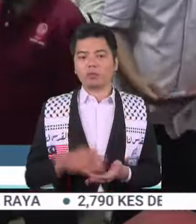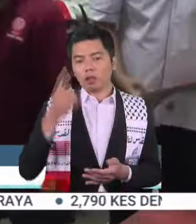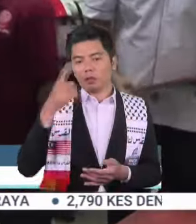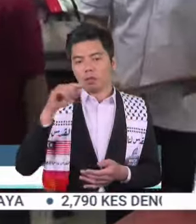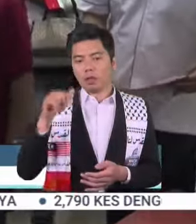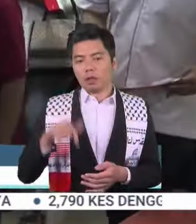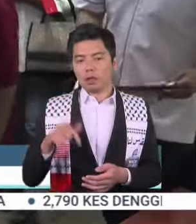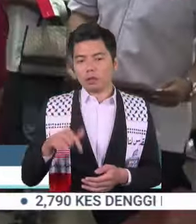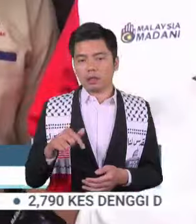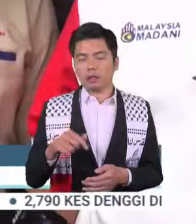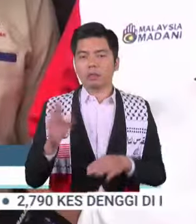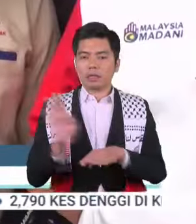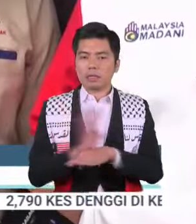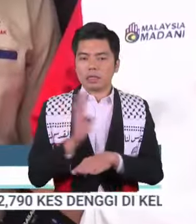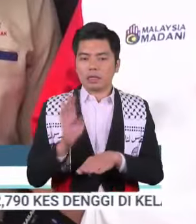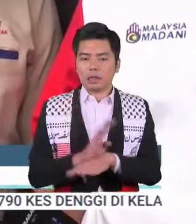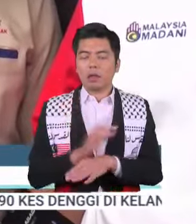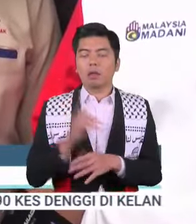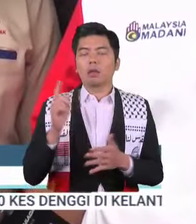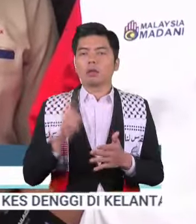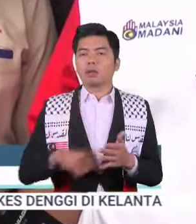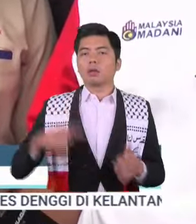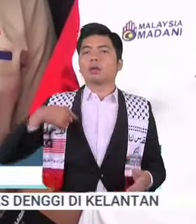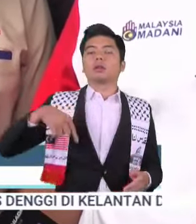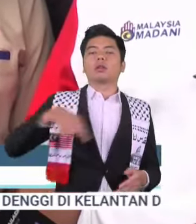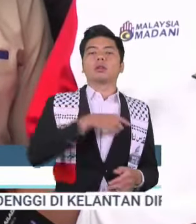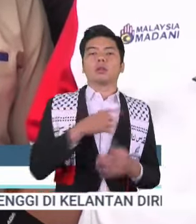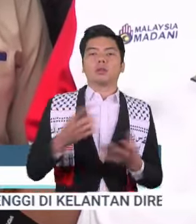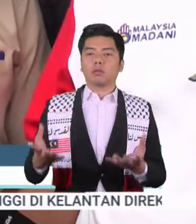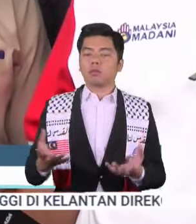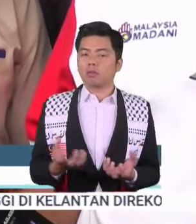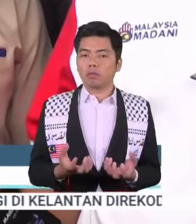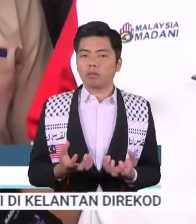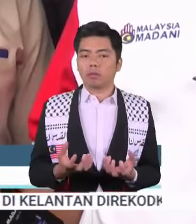menjalankan bisnes. Apa yang kita mahukan adalah